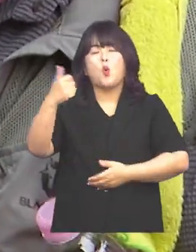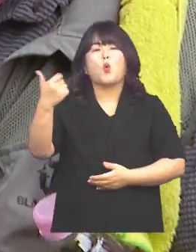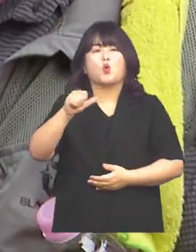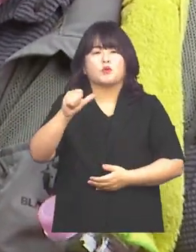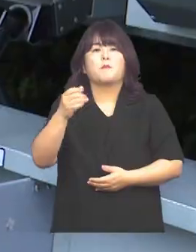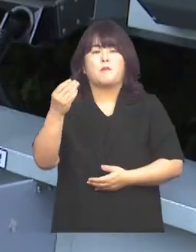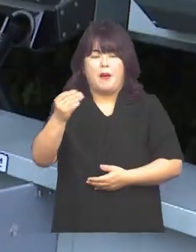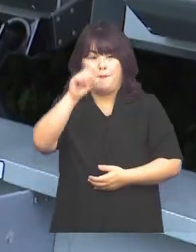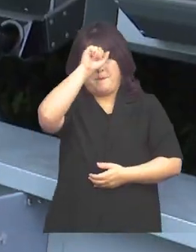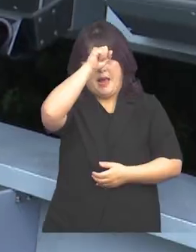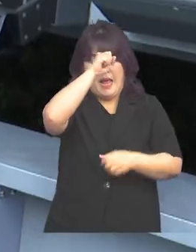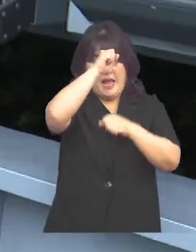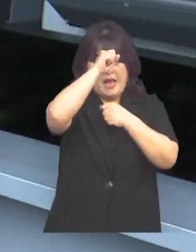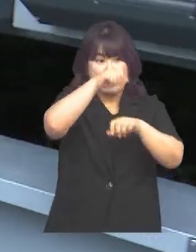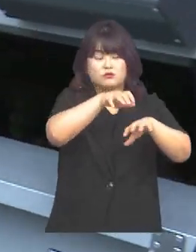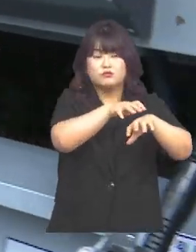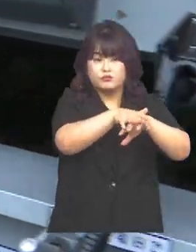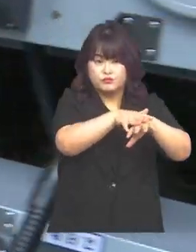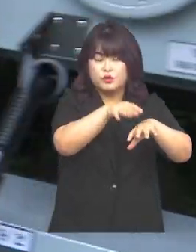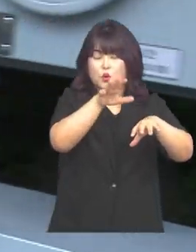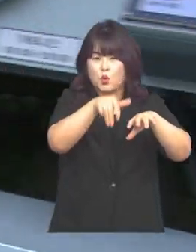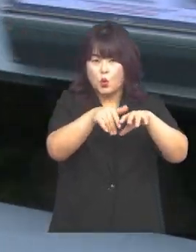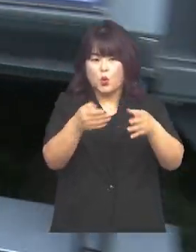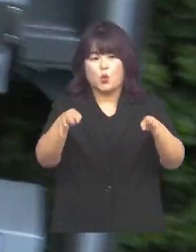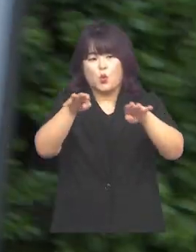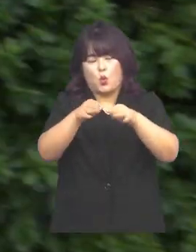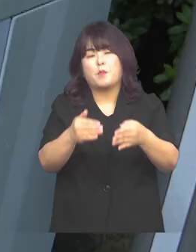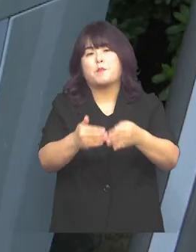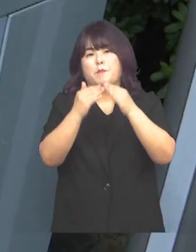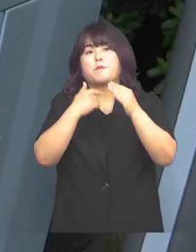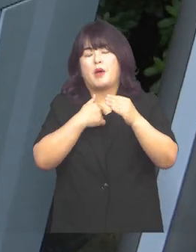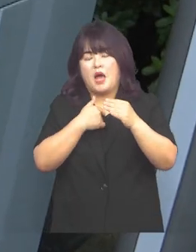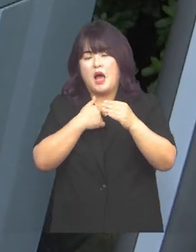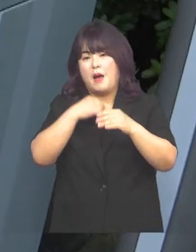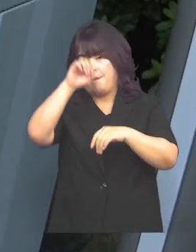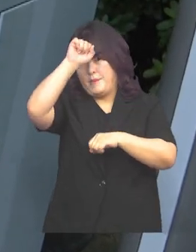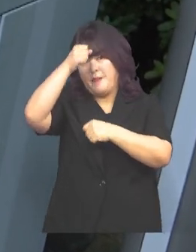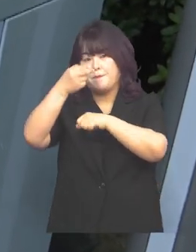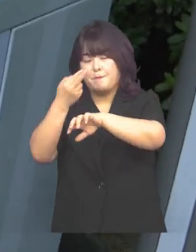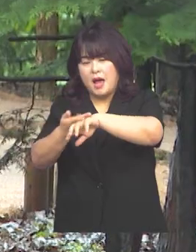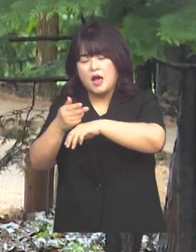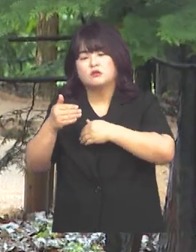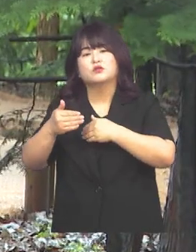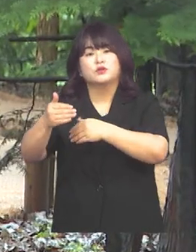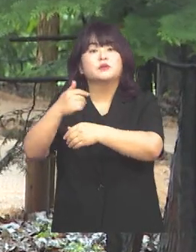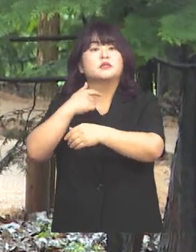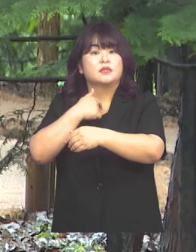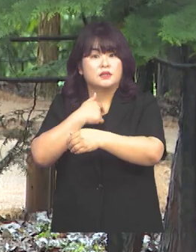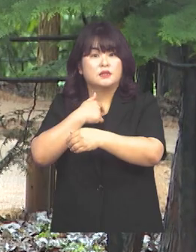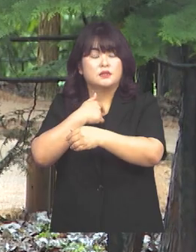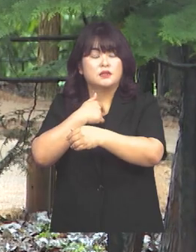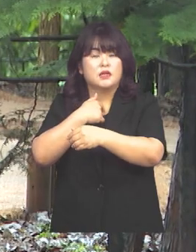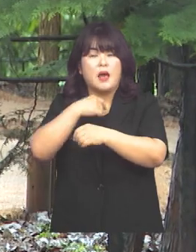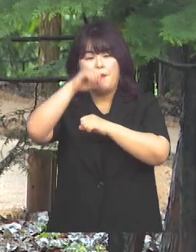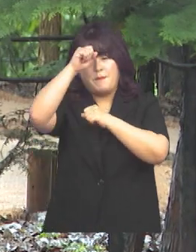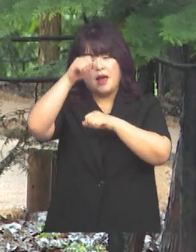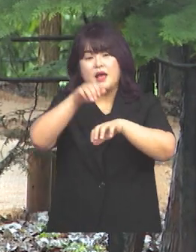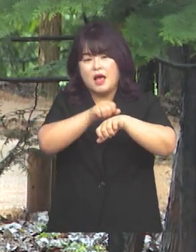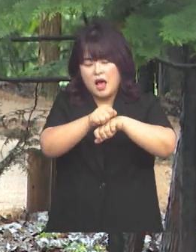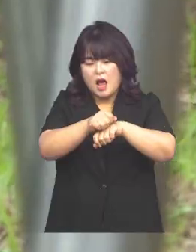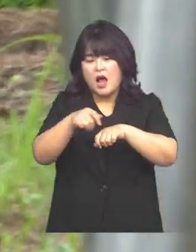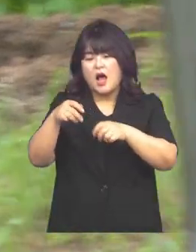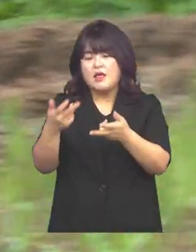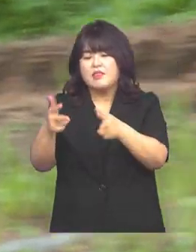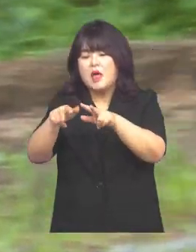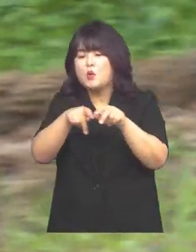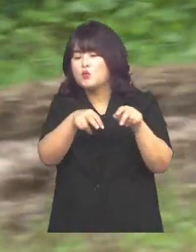투입해 세족장과 신발장을 설치했고 올해에는 경기 흑향기 맨발길 조성 사업을 진행해 세족장에서